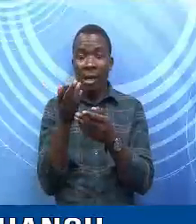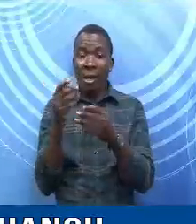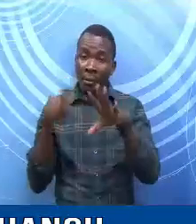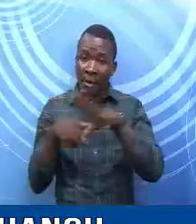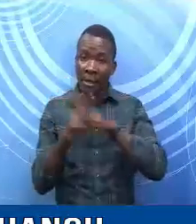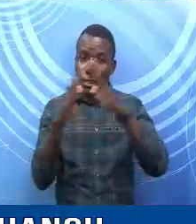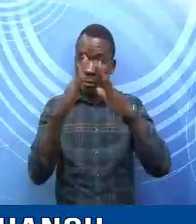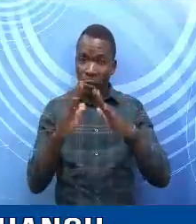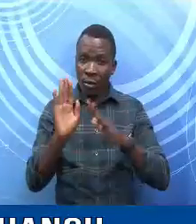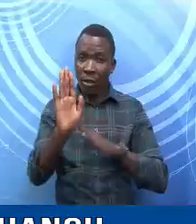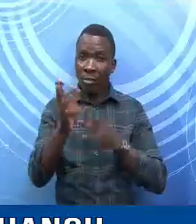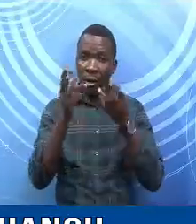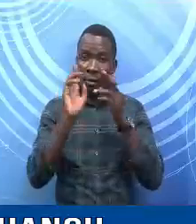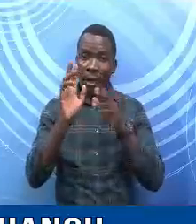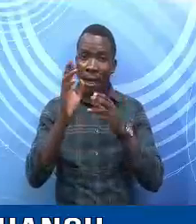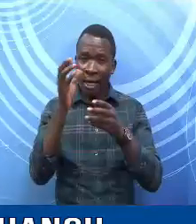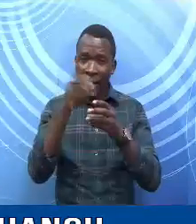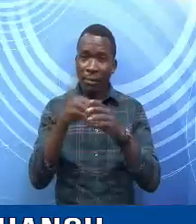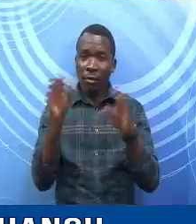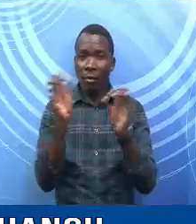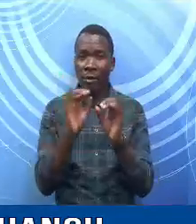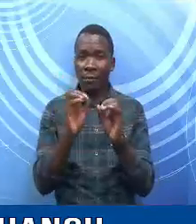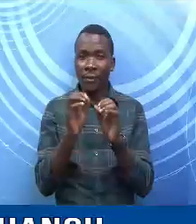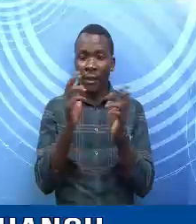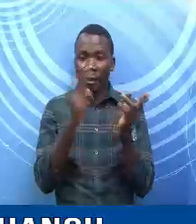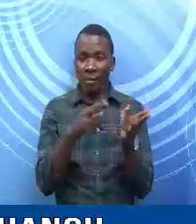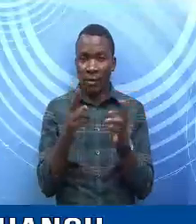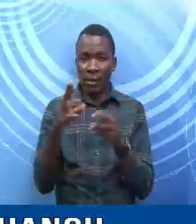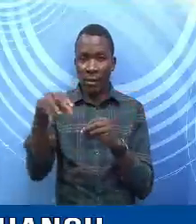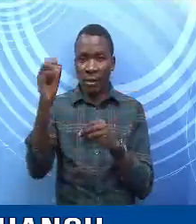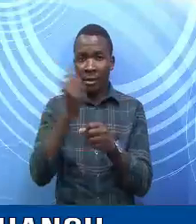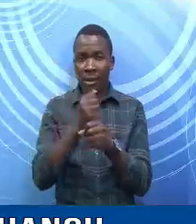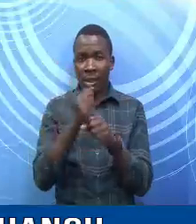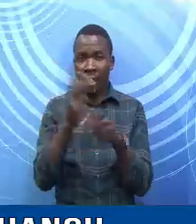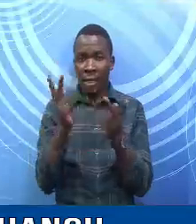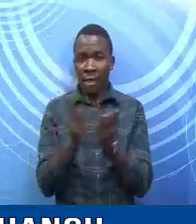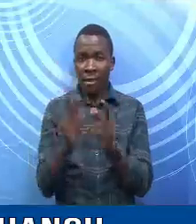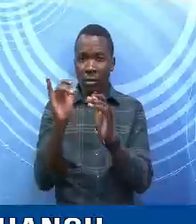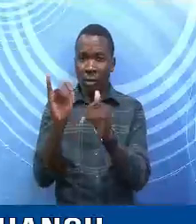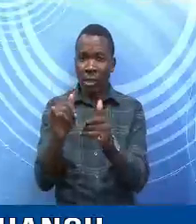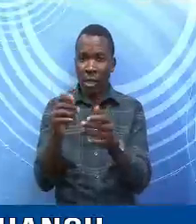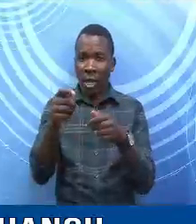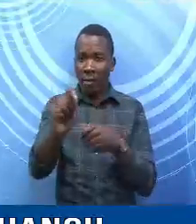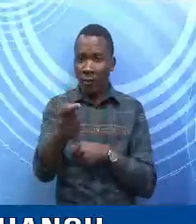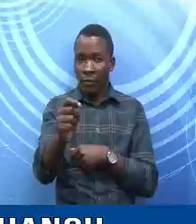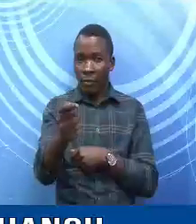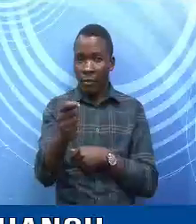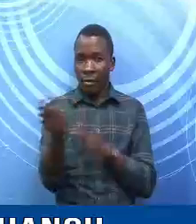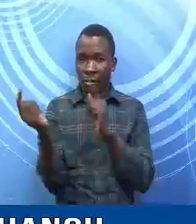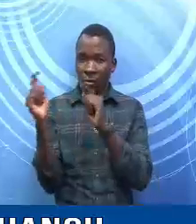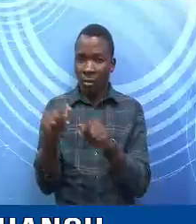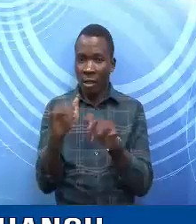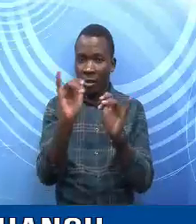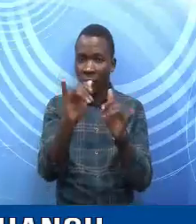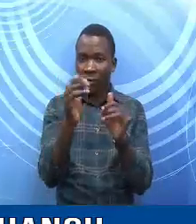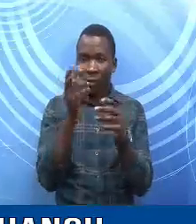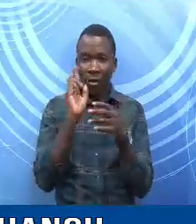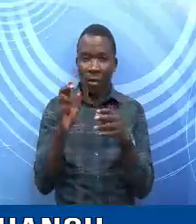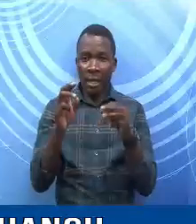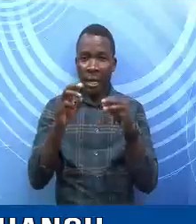Ubwo nk'uko twari dusanzwe tujya ku kandi kazi tukariho dusiga imfunguzo tugiye kuzimusigira dusanga butike